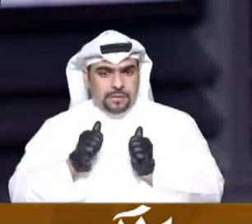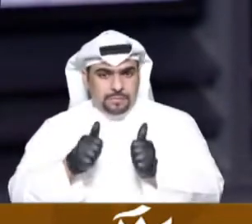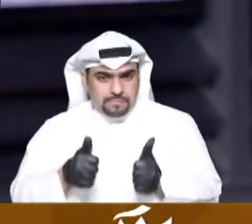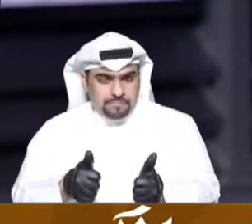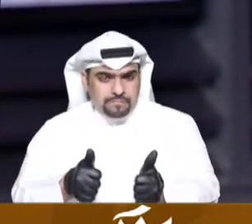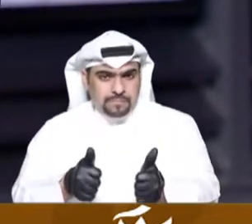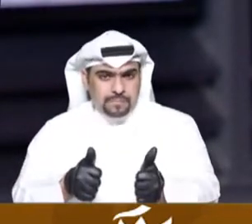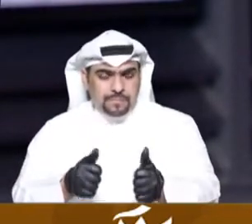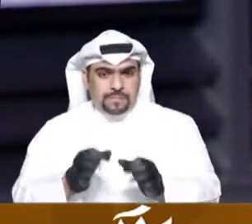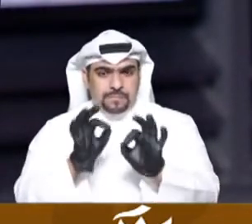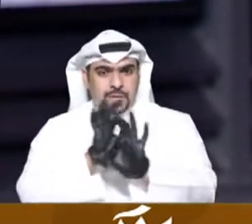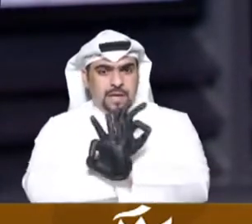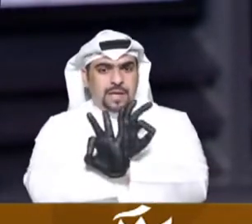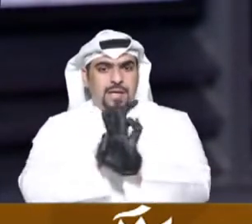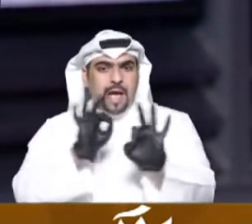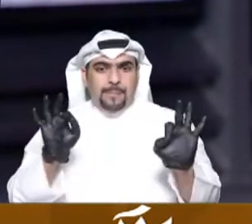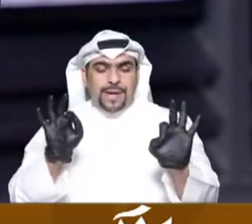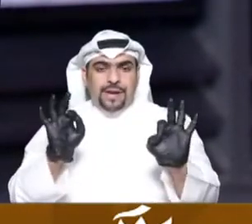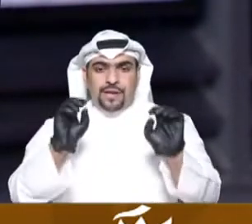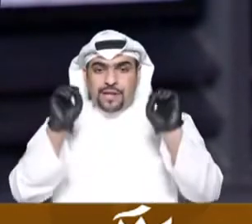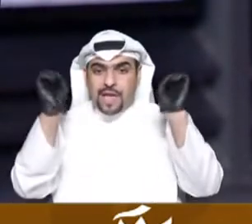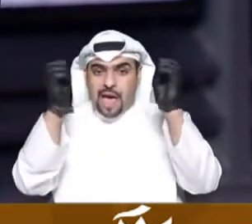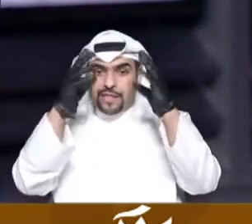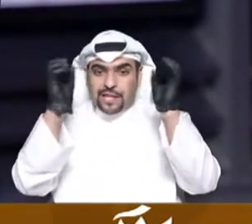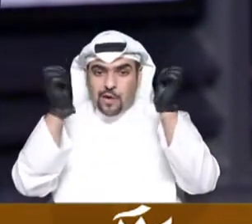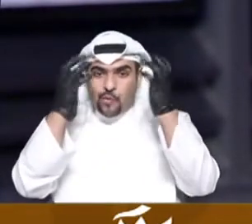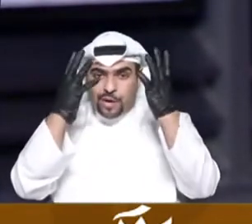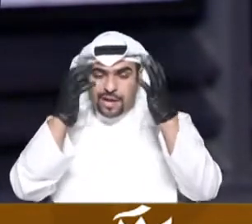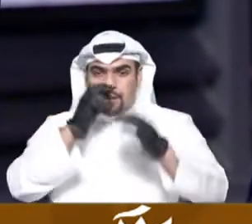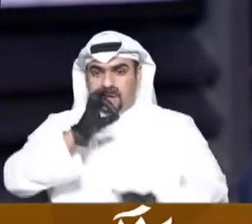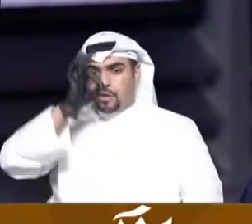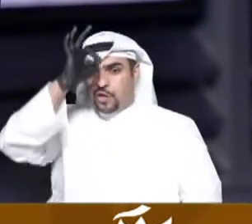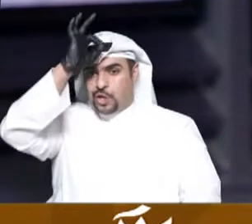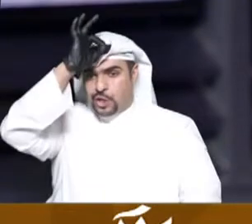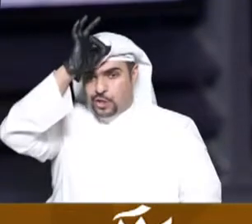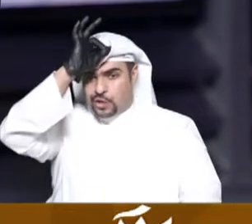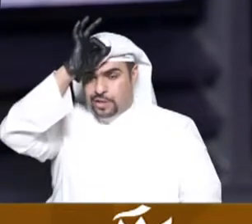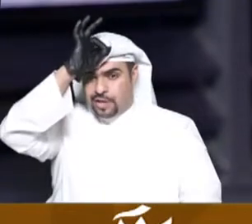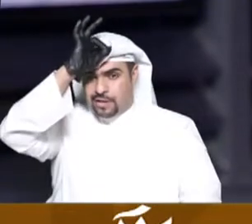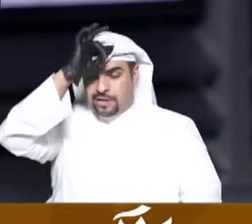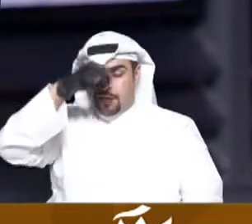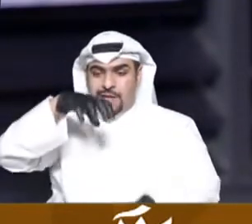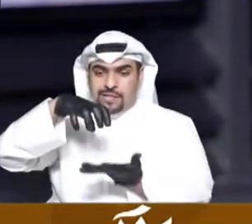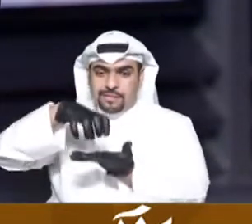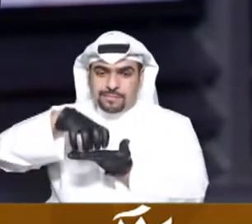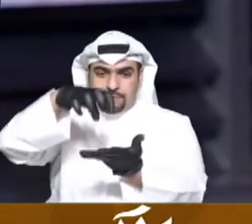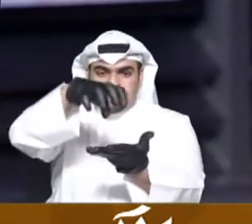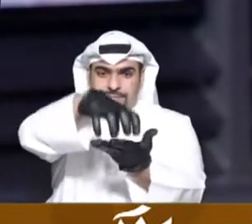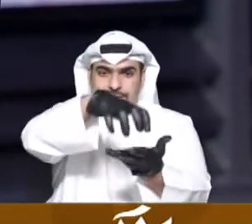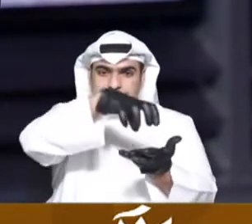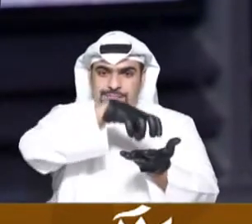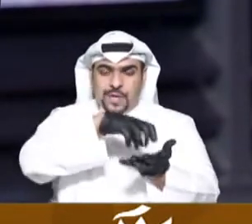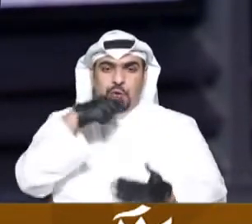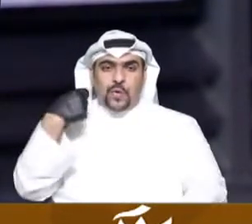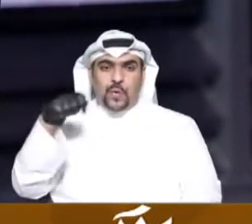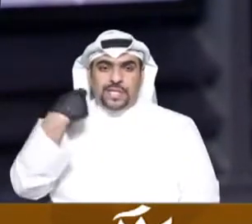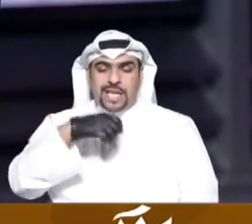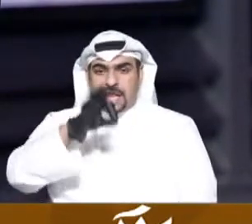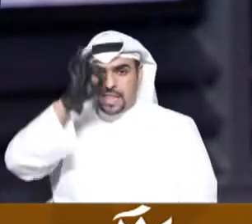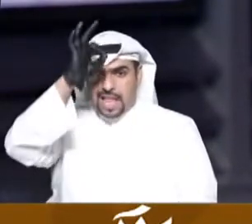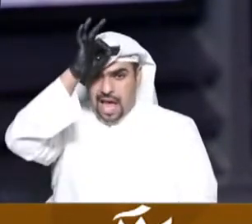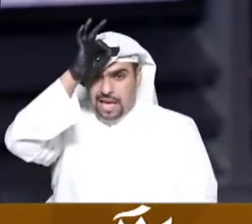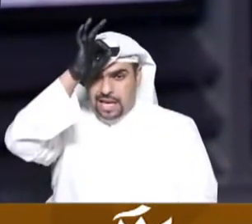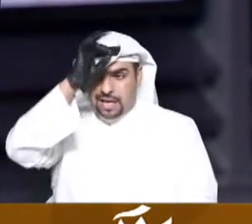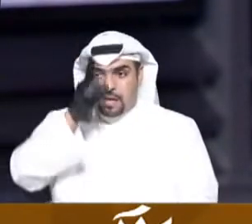توزيع، تعرف انت الدوريات متواجده، الادارات الميدانيه متواجده، الاداره هذه المتخصصه الاداره الطبيه عندنا متخصصه،